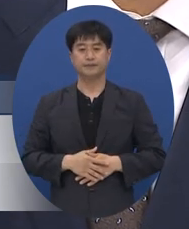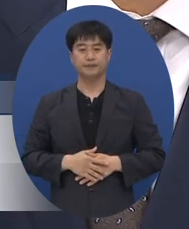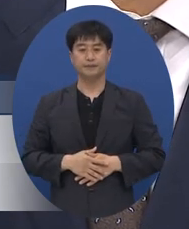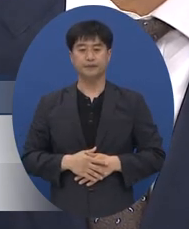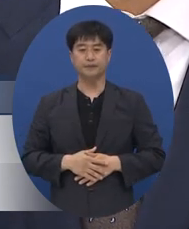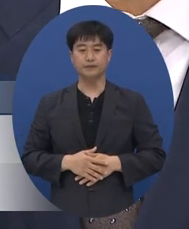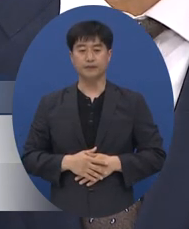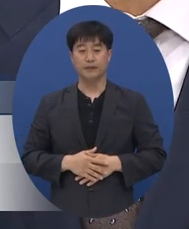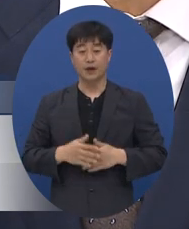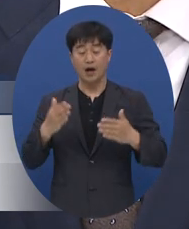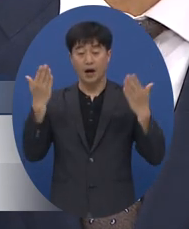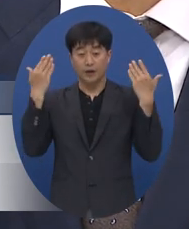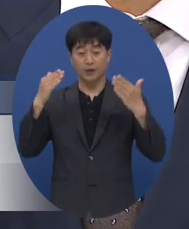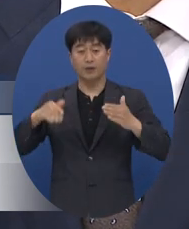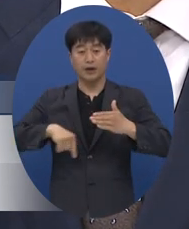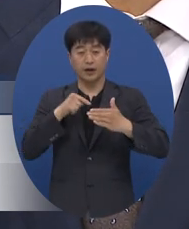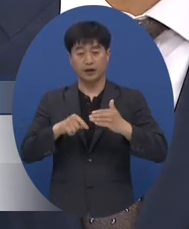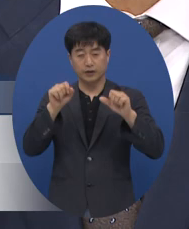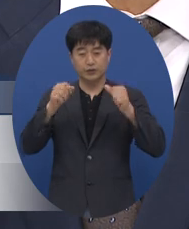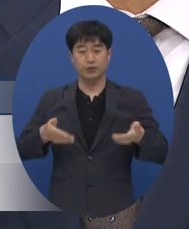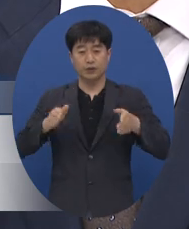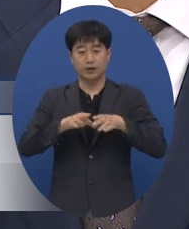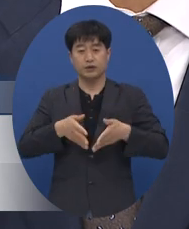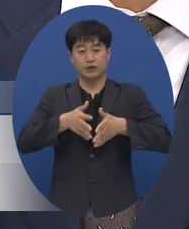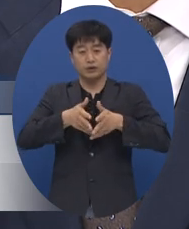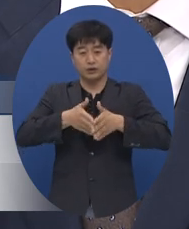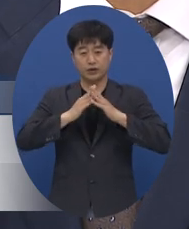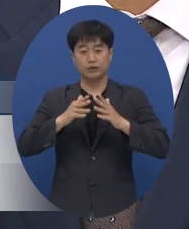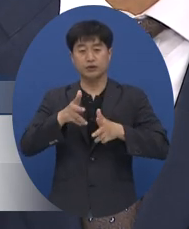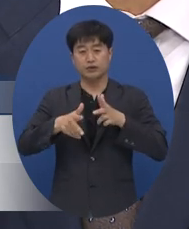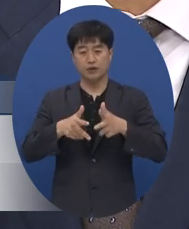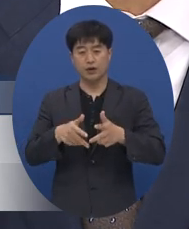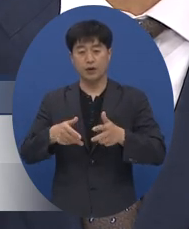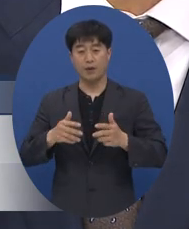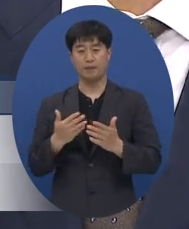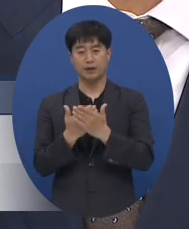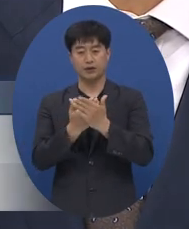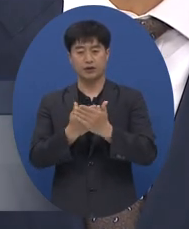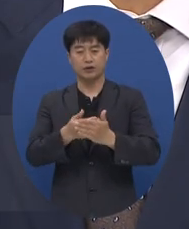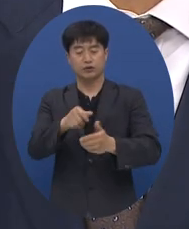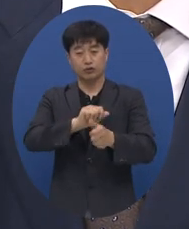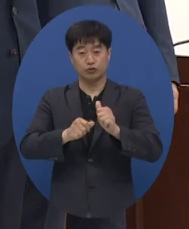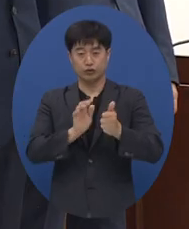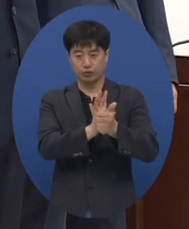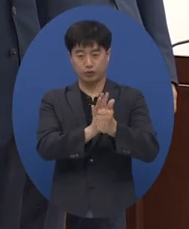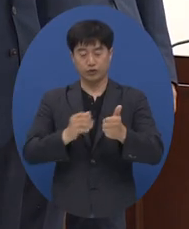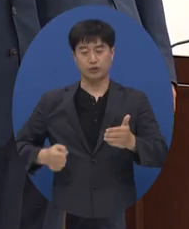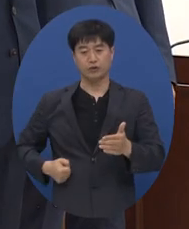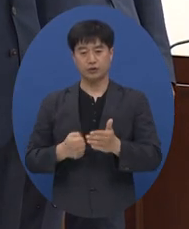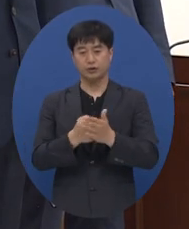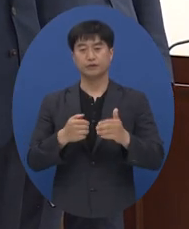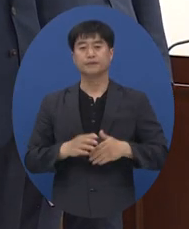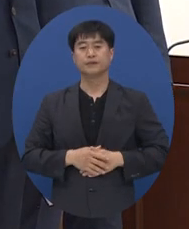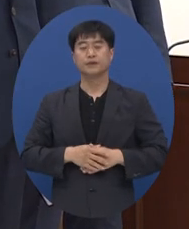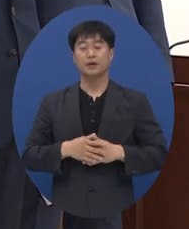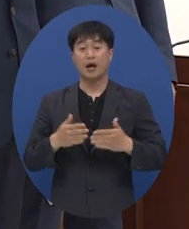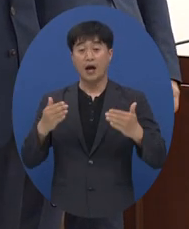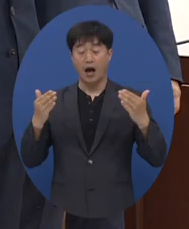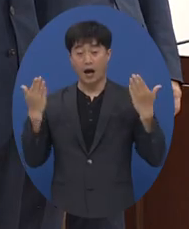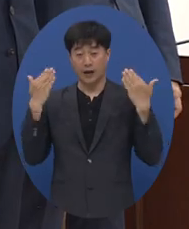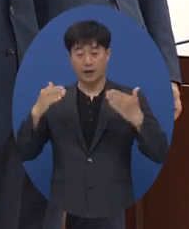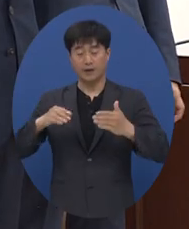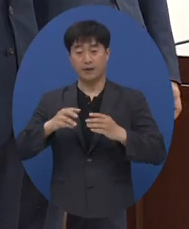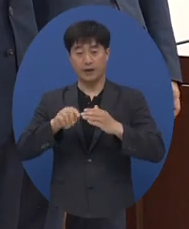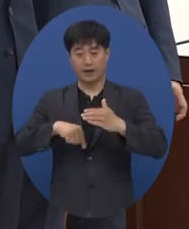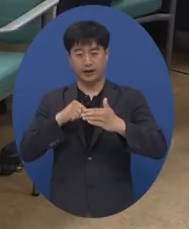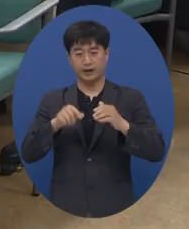합의에 도달했습니다. 학교 실내 체육관 건립 사업을 활성화하고 적극 지원하기로 합의했습니다. 학교 실내 체육관